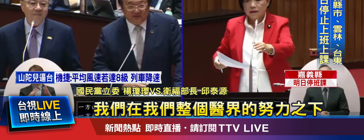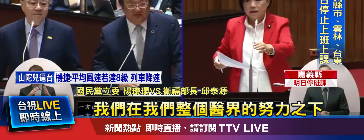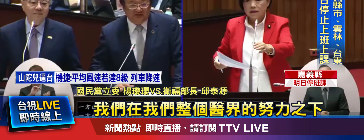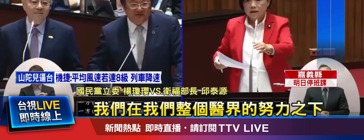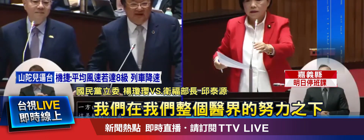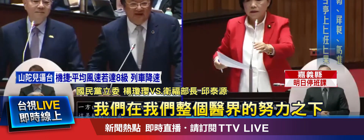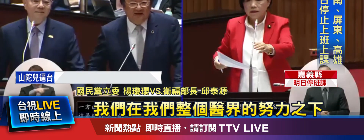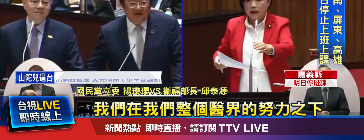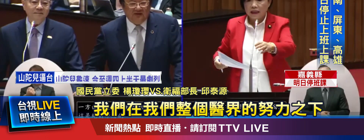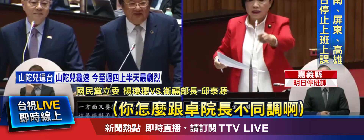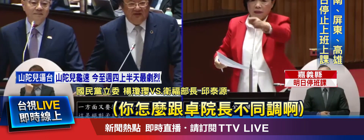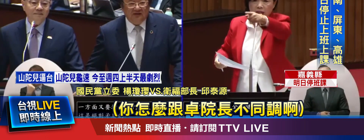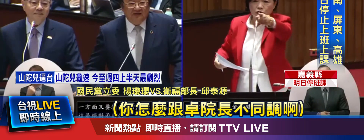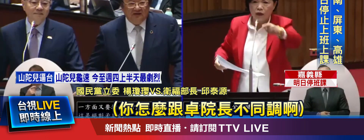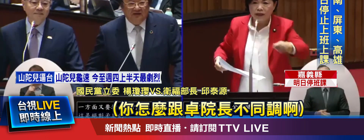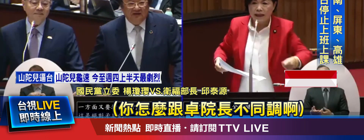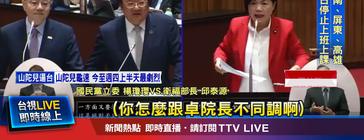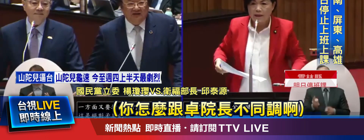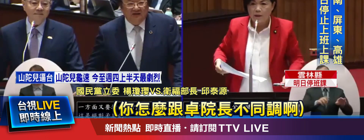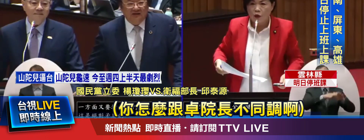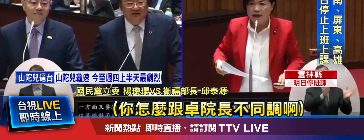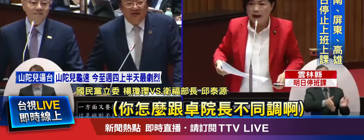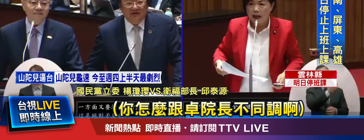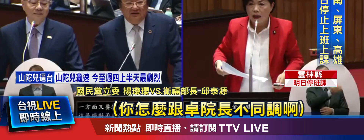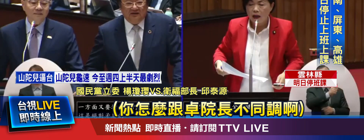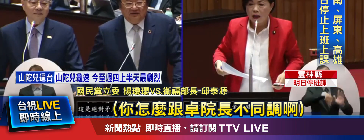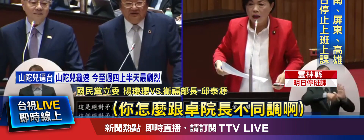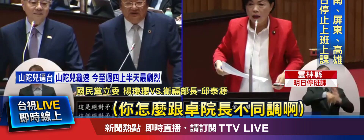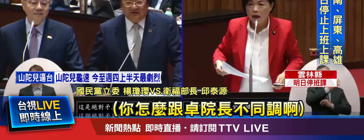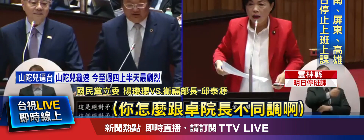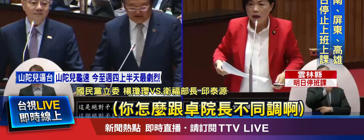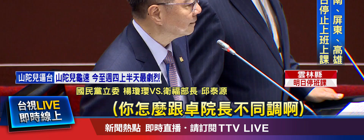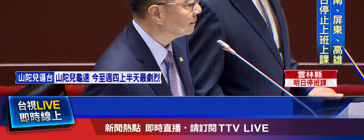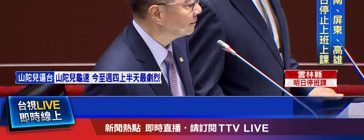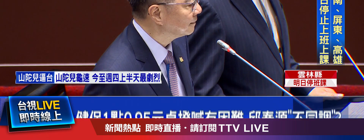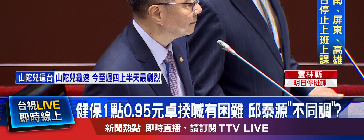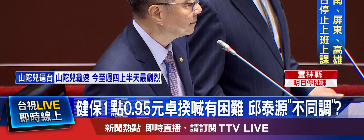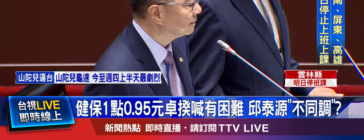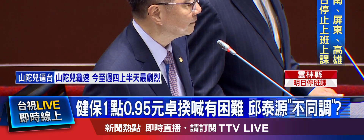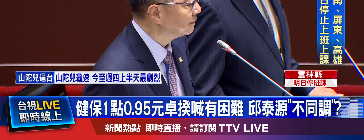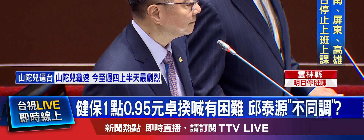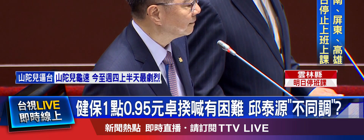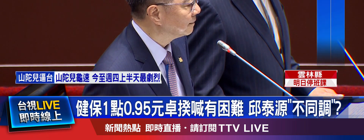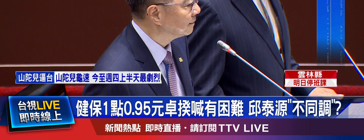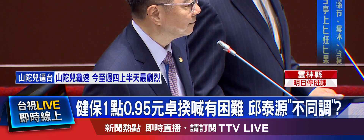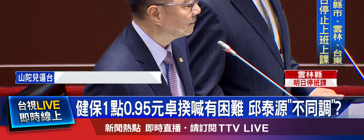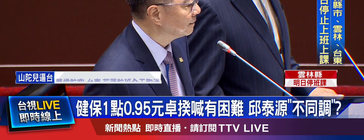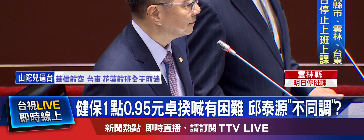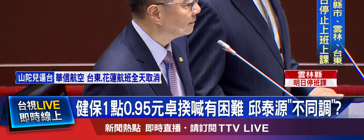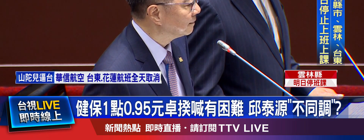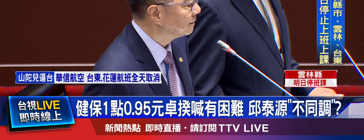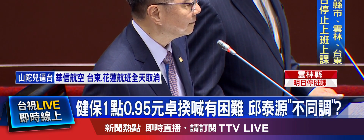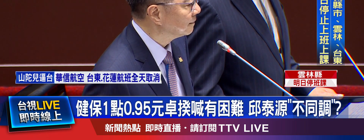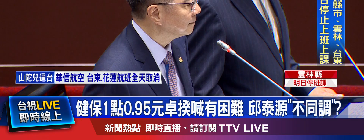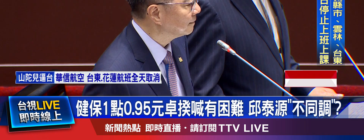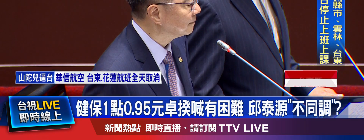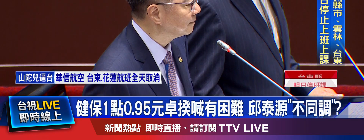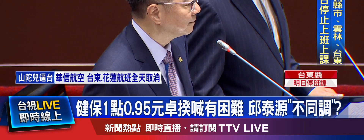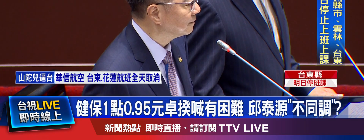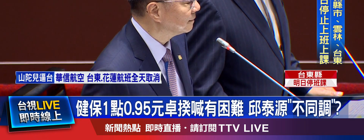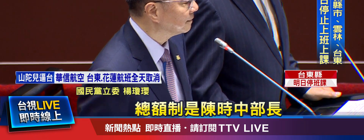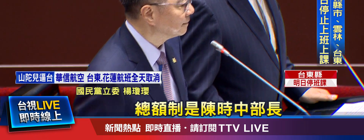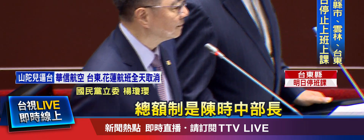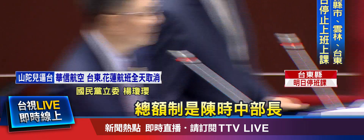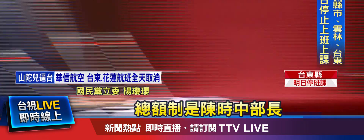界的努力之下， 那你怎么跟卓院长两个不同调、啊、 连坐在一旁的前卫福部长陈时中也被扫到台风尾。